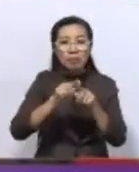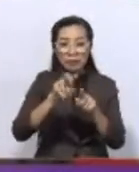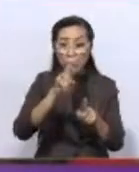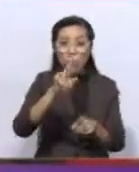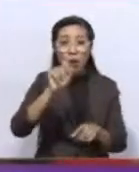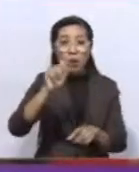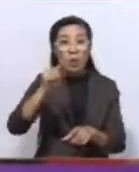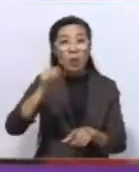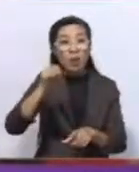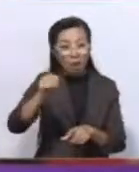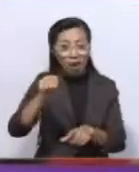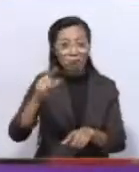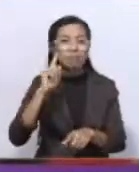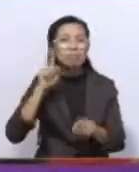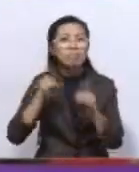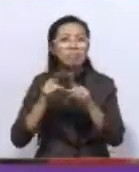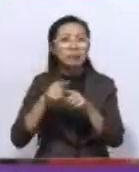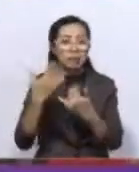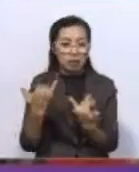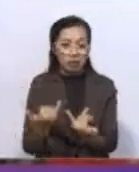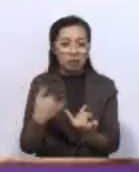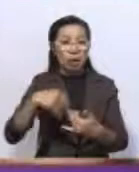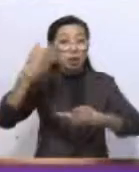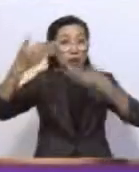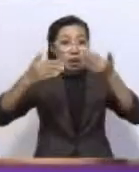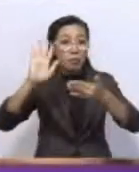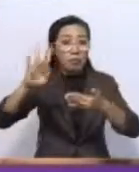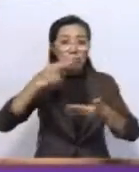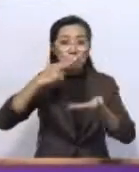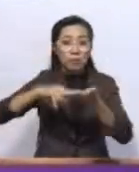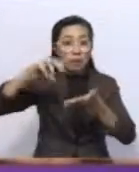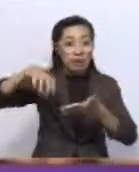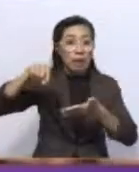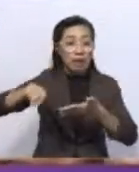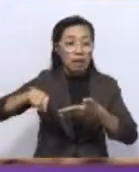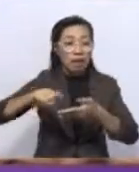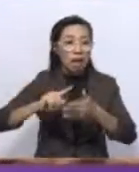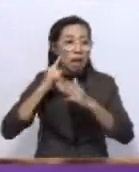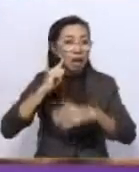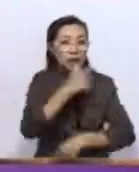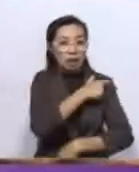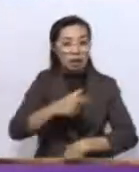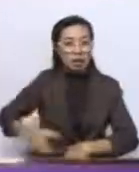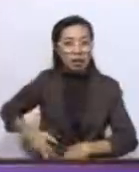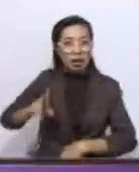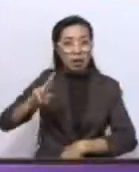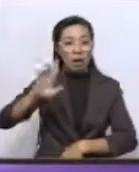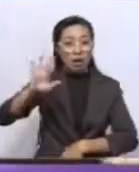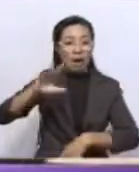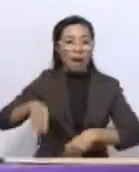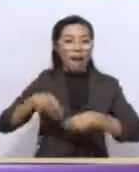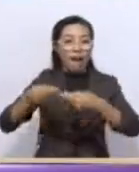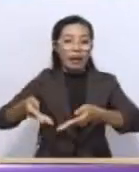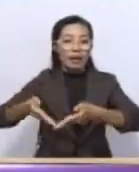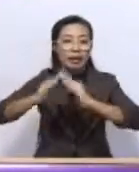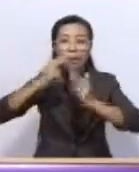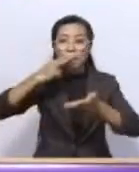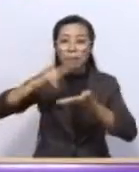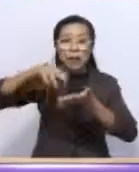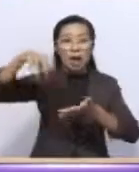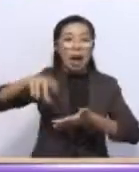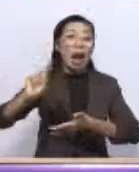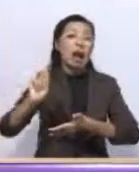สินทร์ตอนต้นเนื่องจากกิจการไปรษณีย์ไทยได้รับพระราชทานกำเนิดจากพระบาทสมเด็จพระจุลจอมเกล้าเจ้าอยู่หัวรัชกาลที่